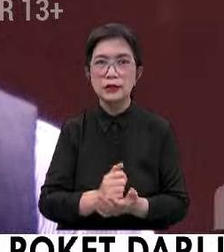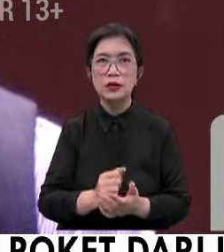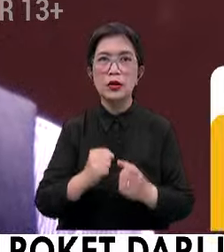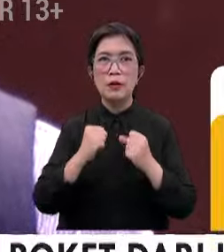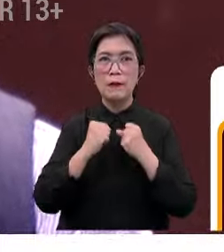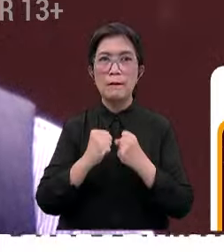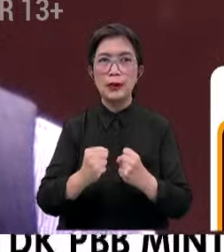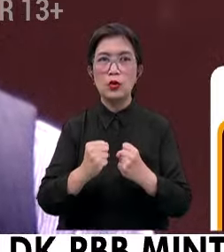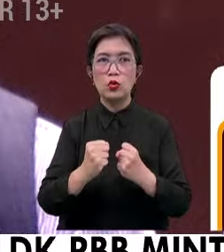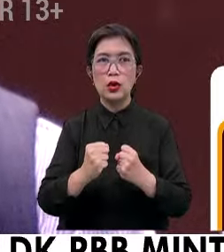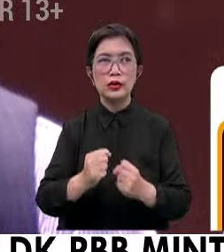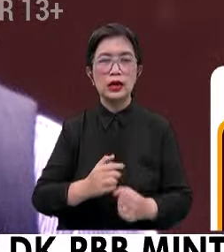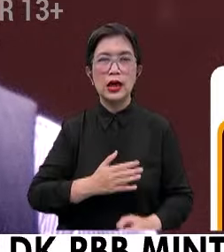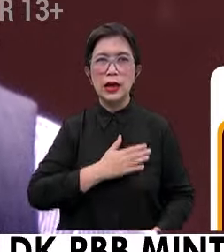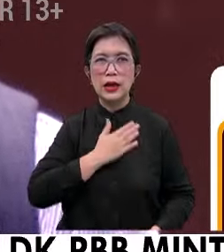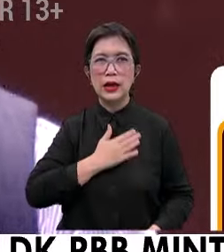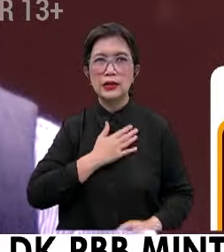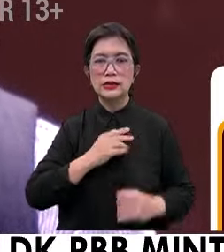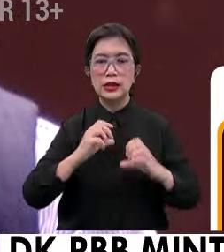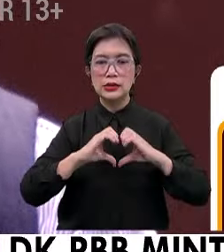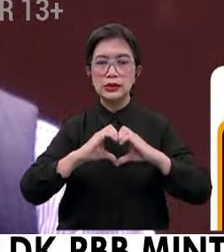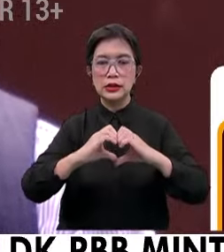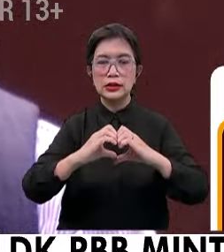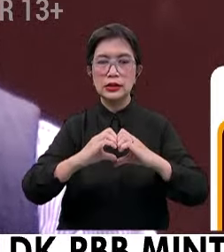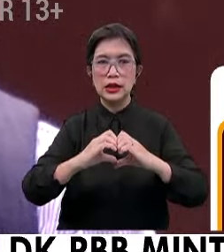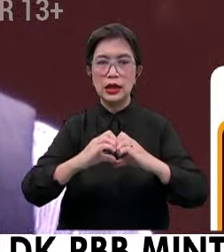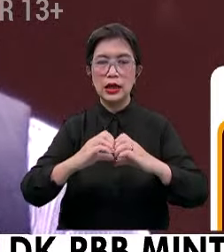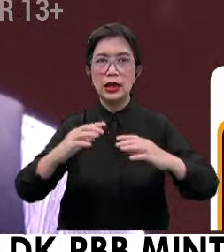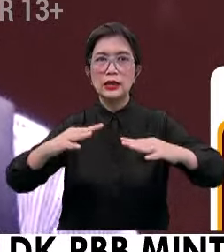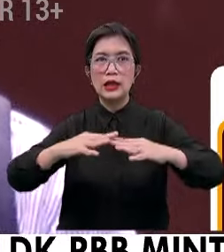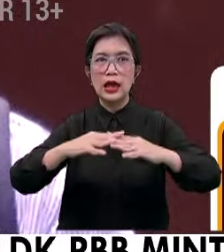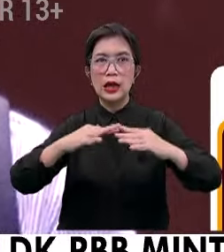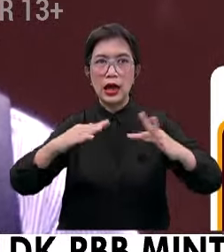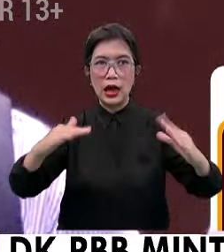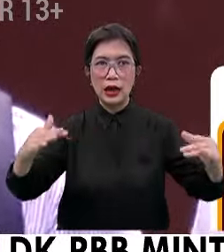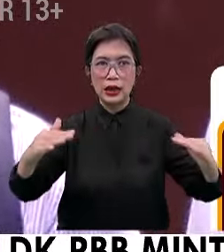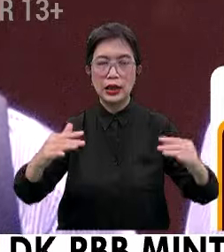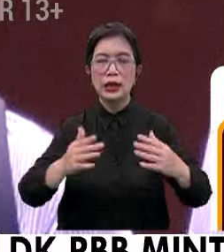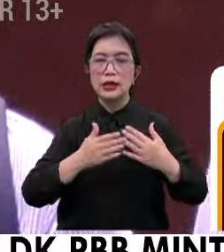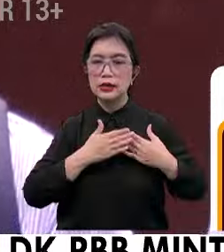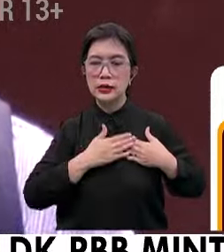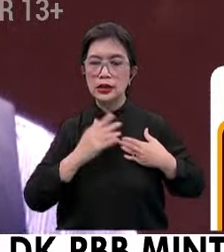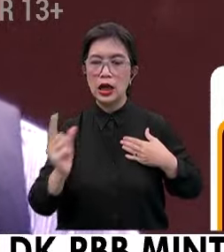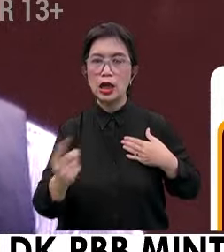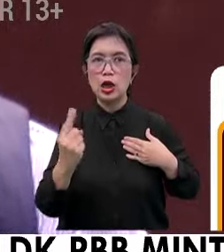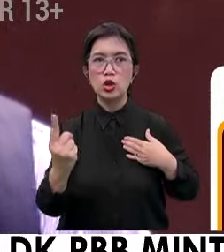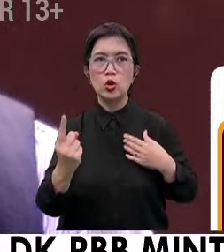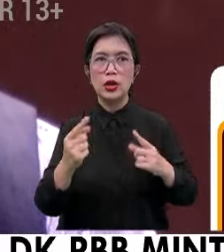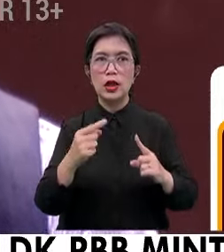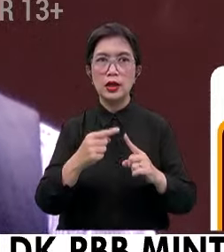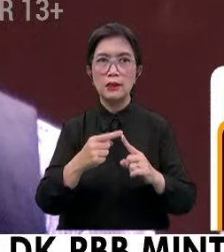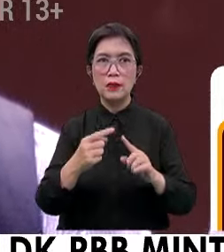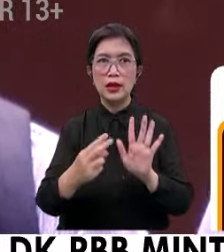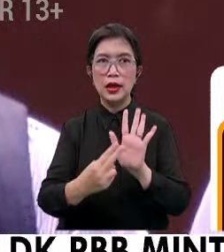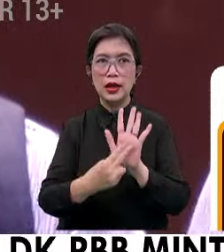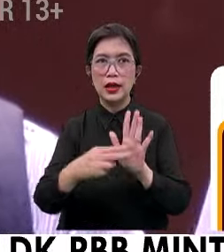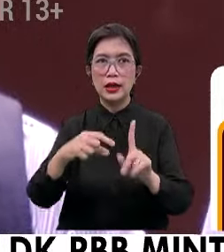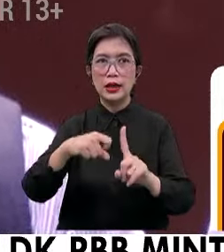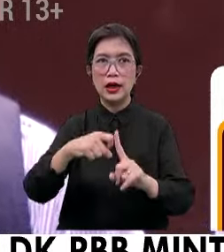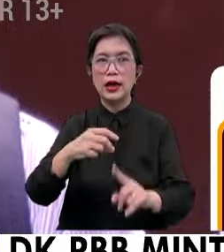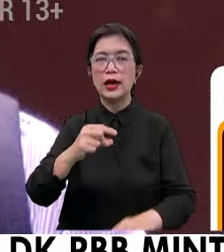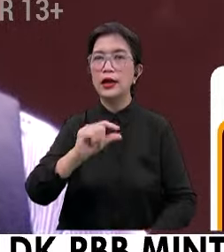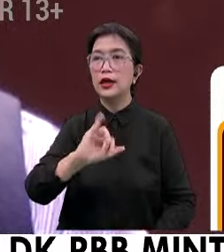memperkuat rasa cinta tanah air dan nasional terhadap NKRI. Sesuai